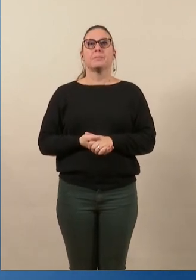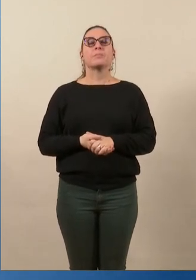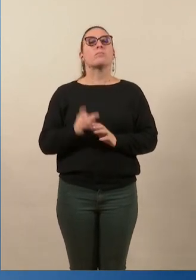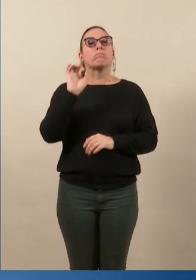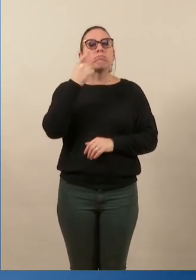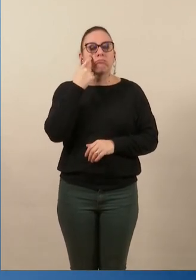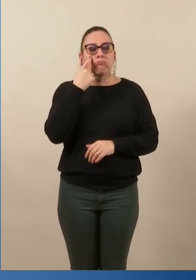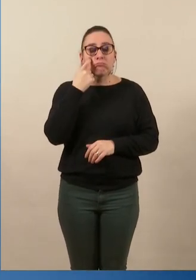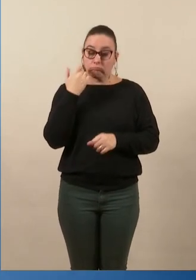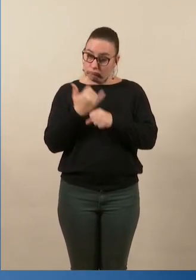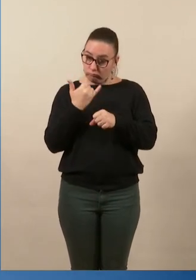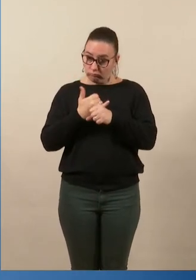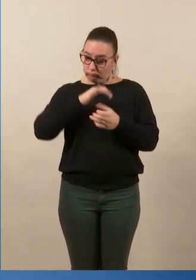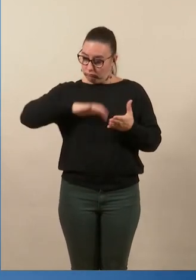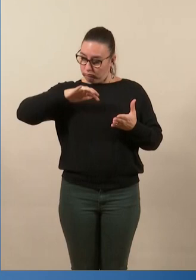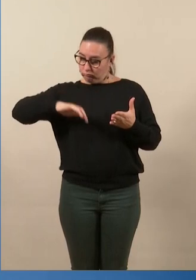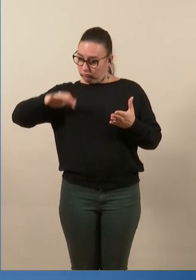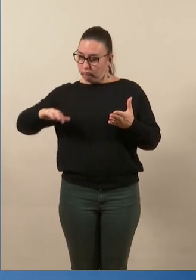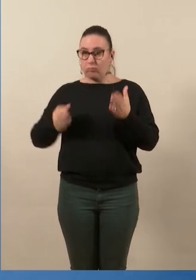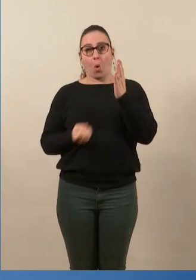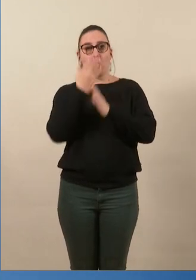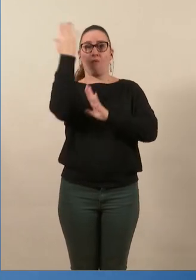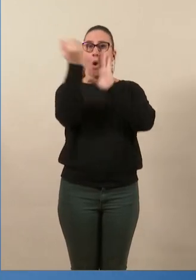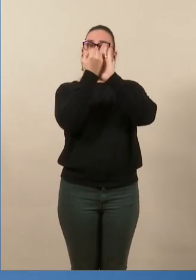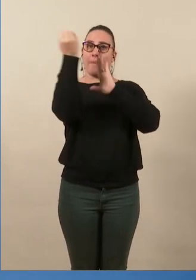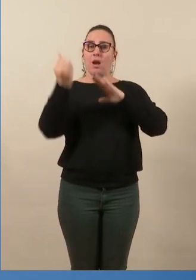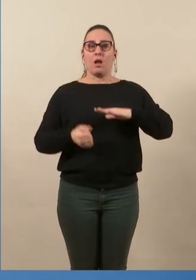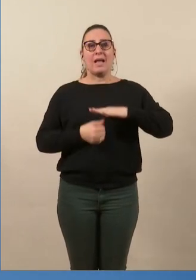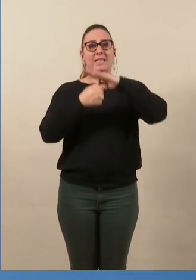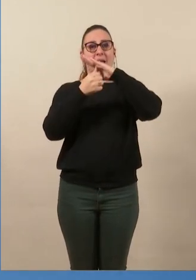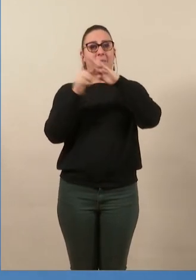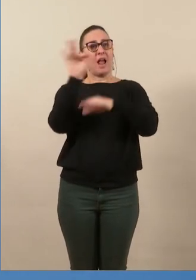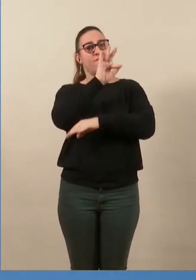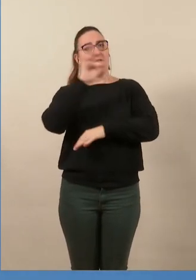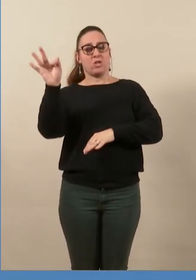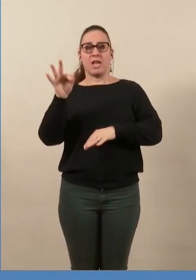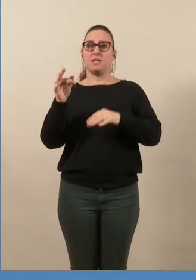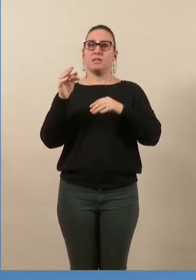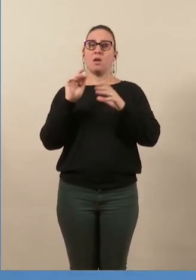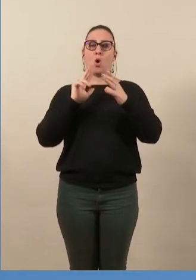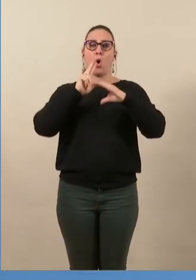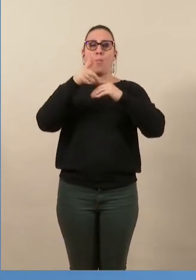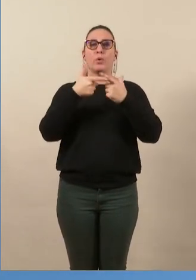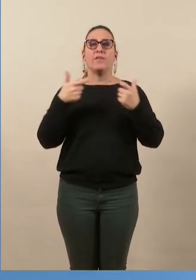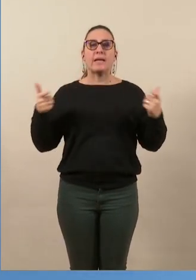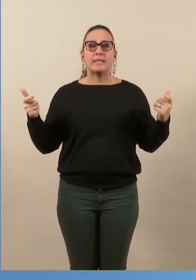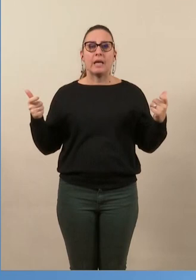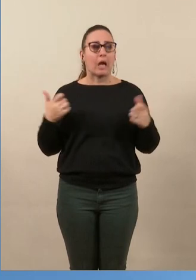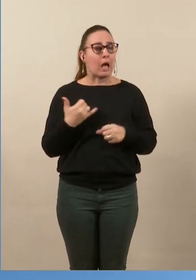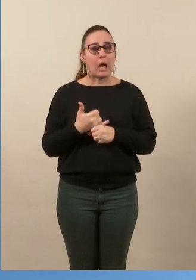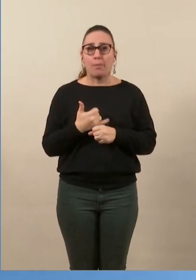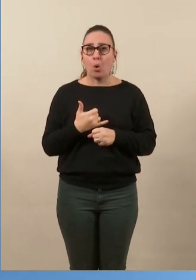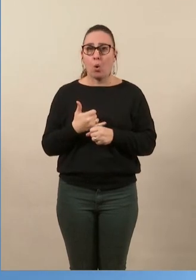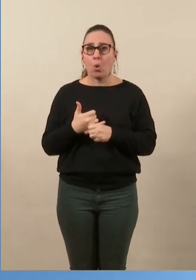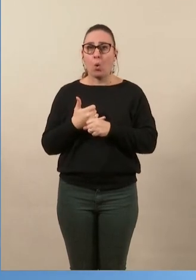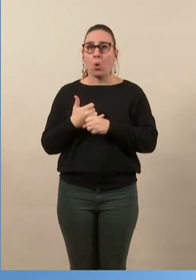aussi dans ce rapport que vous voudriez obtenir un nouveau label de capitale française de la biodiversité bah écoutez vous allez bientôt croul